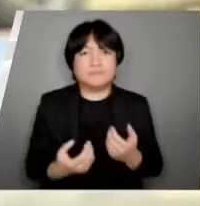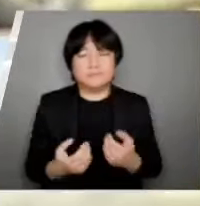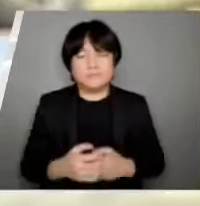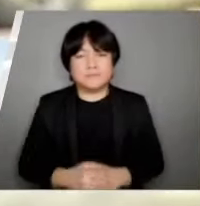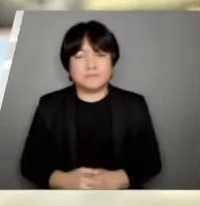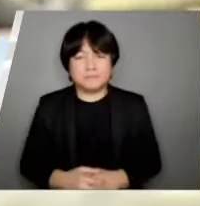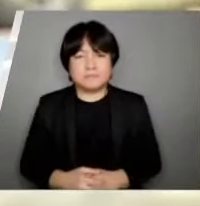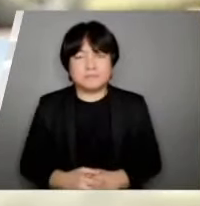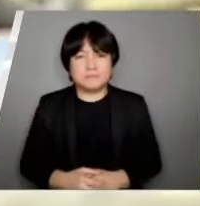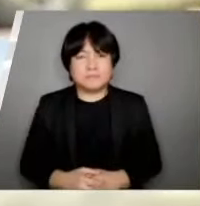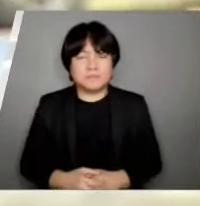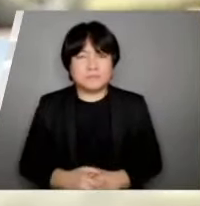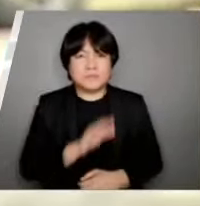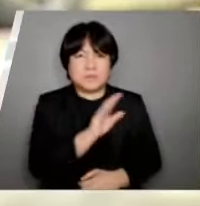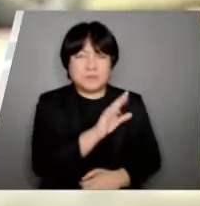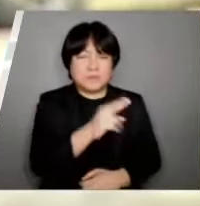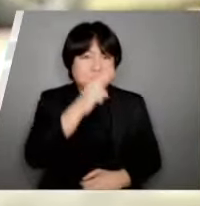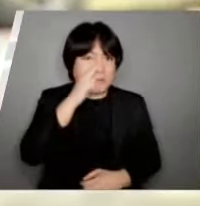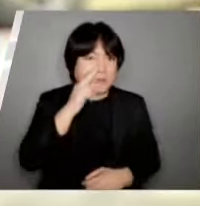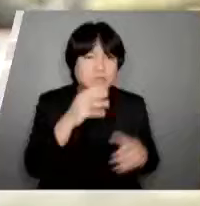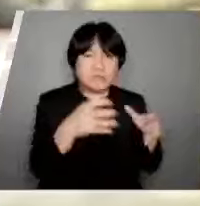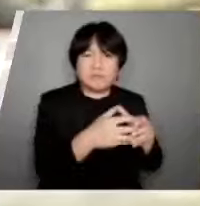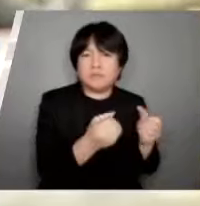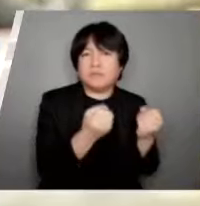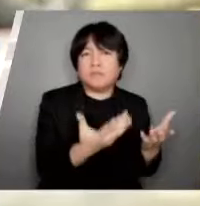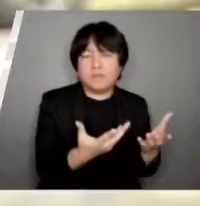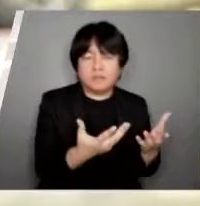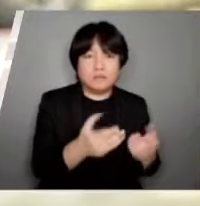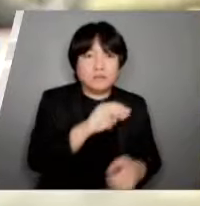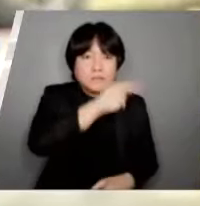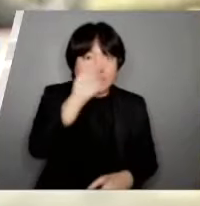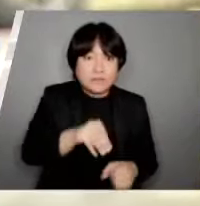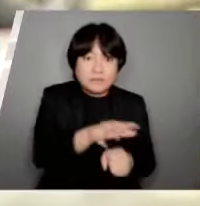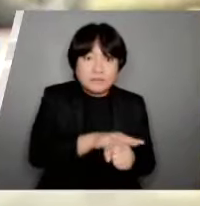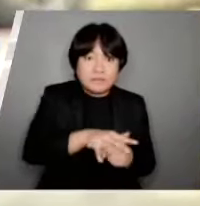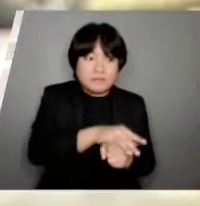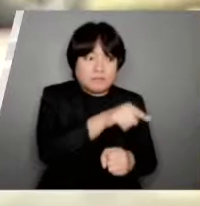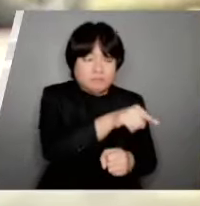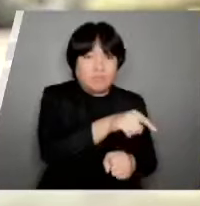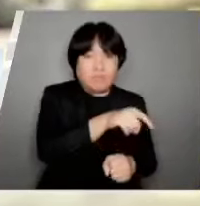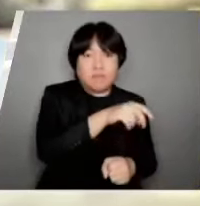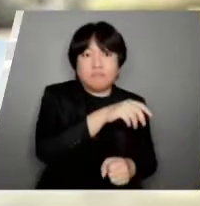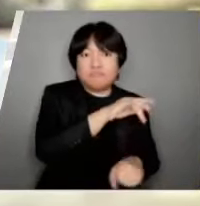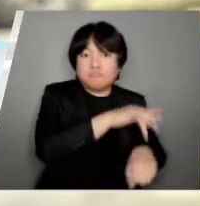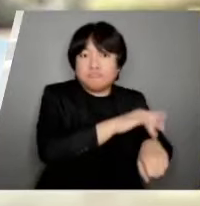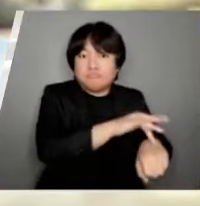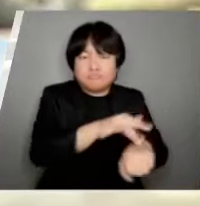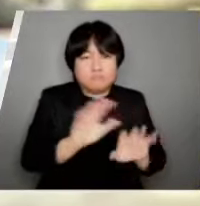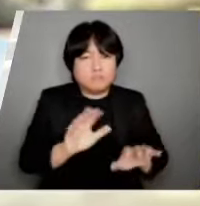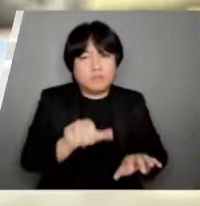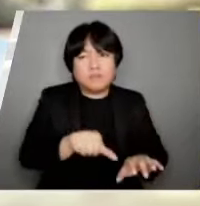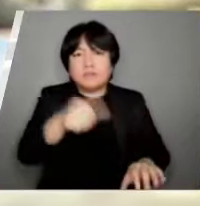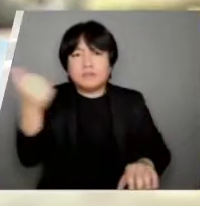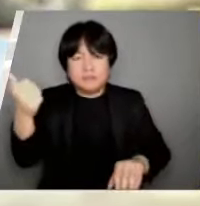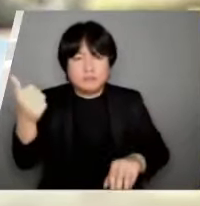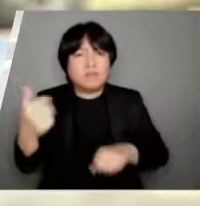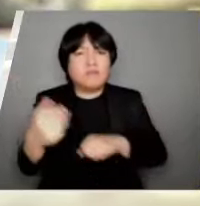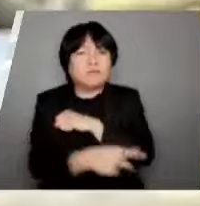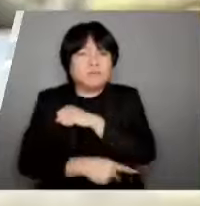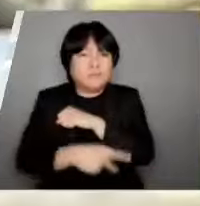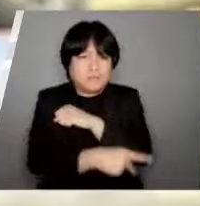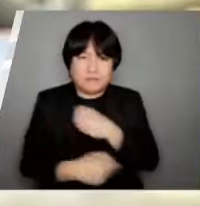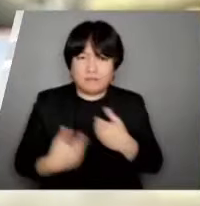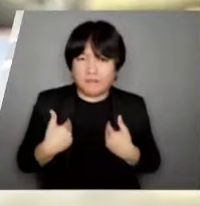operasyon ng grupo, hindi lang sila dito sa Metro Manila gumagawa ng krimen, kundi pati sa ibang rehiyon, gaya ng Region 3, 4 at pati